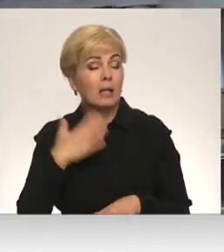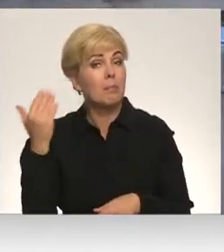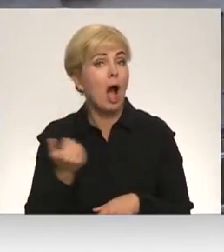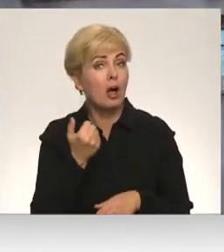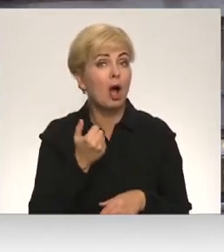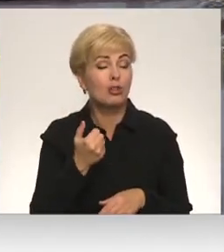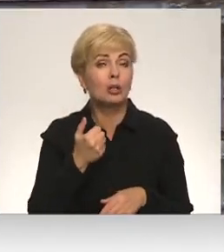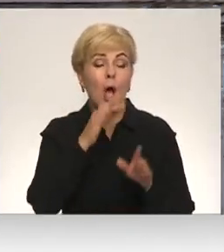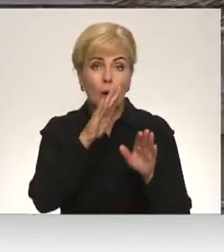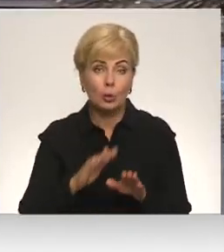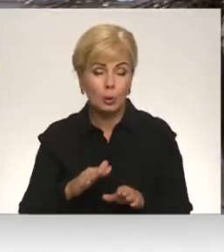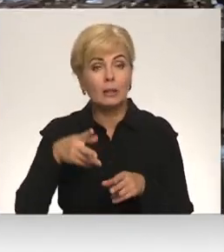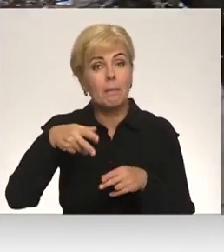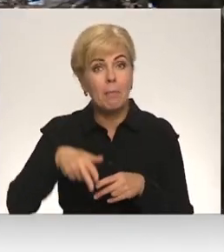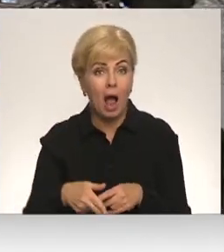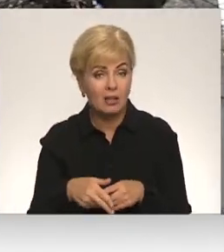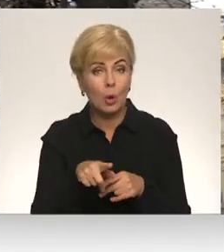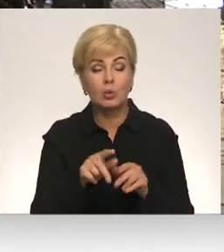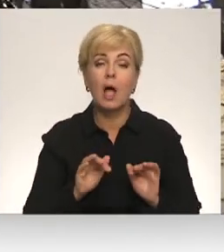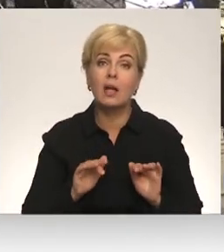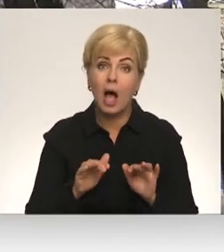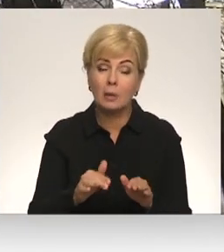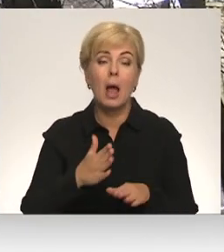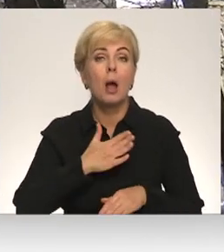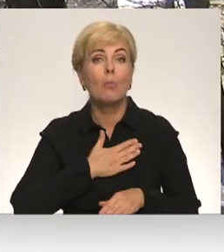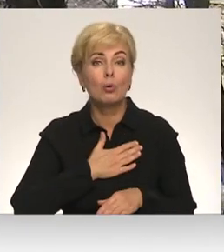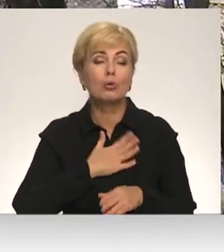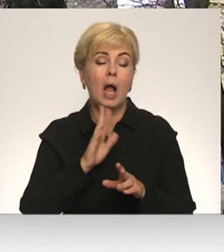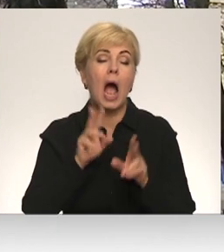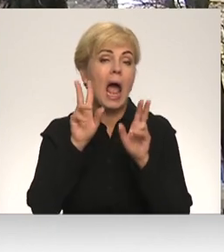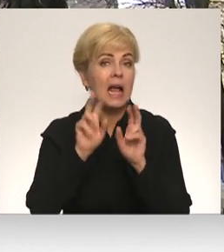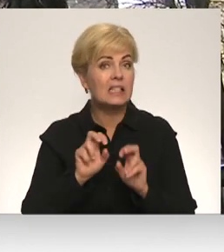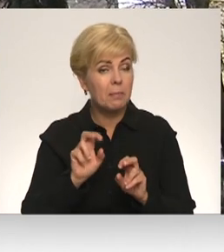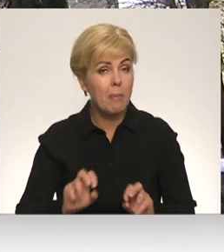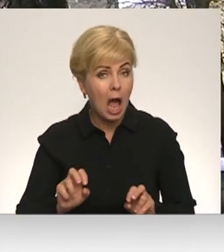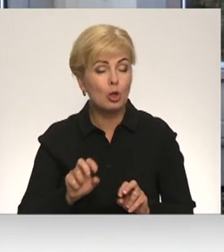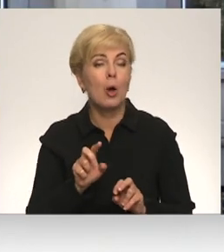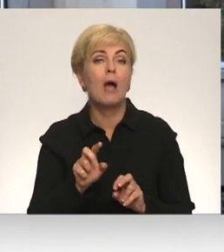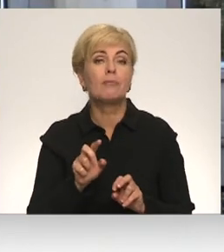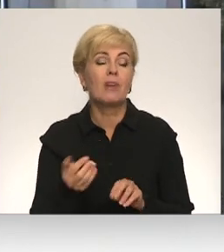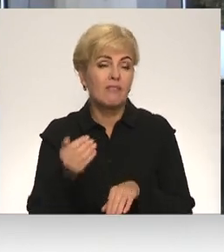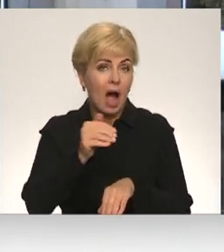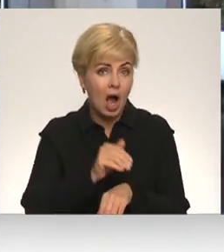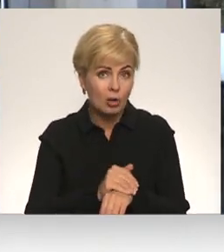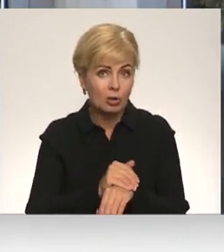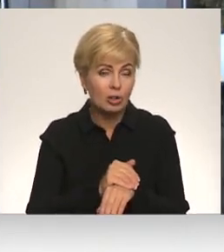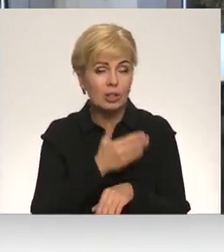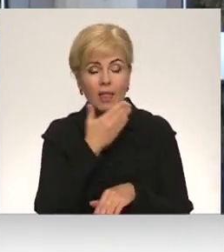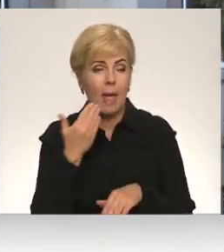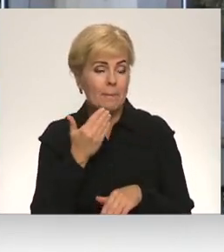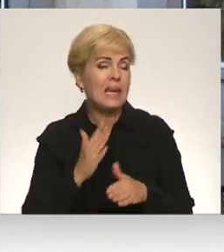rudenī pārtrauca. Tā darbība mūsu kā ekspertu faktiski ir